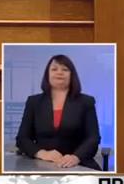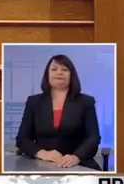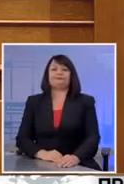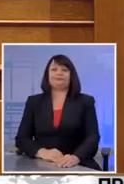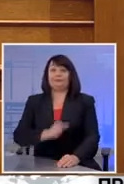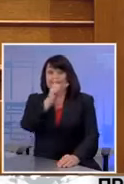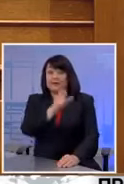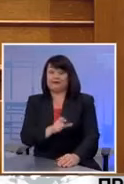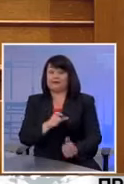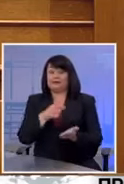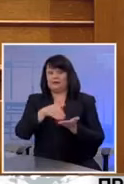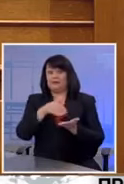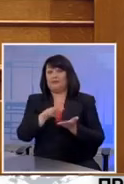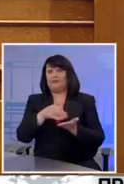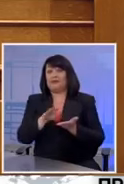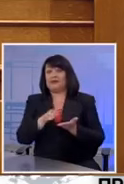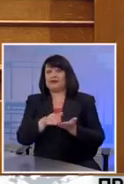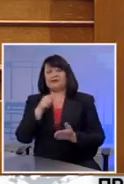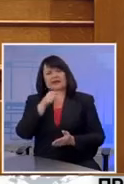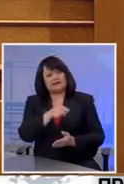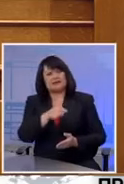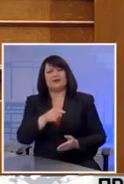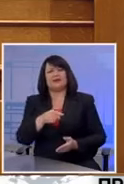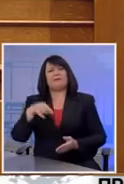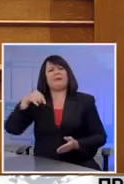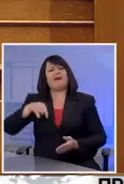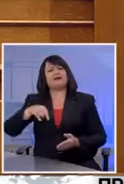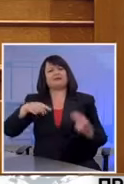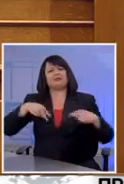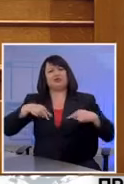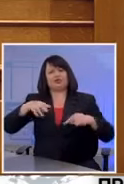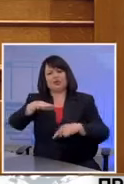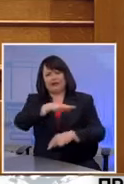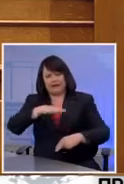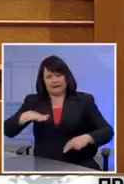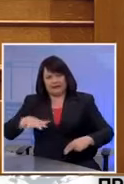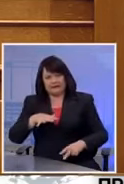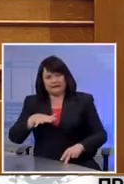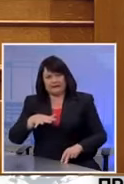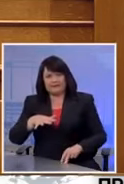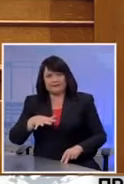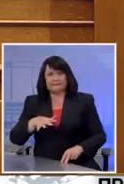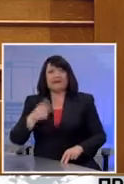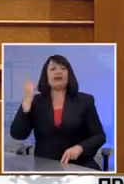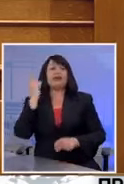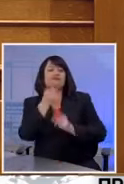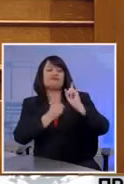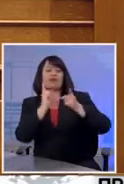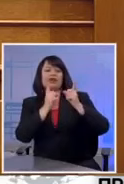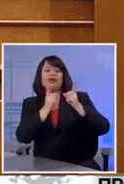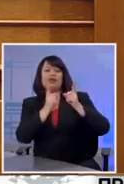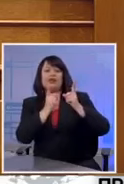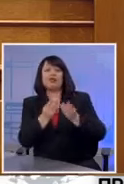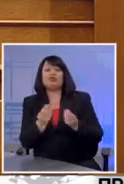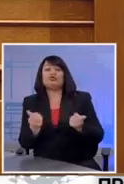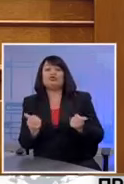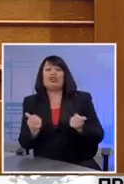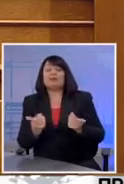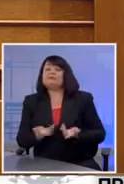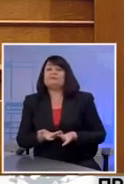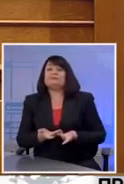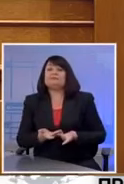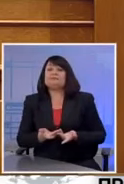Αποφύγατε, κύριε Τσίπρα, και εσείς και ο κύριος Παπάς, την ουσία της κριτικής μας σχετικά με τον τρόπο με τον